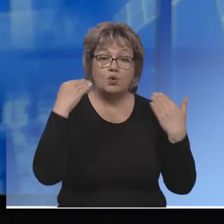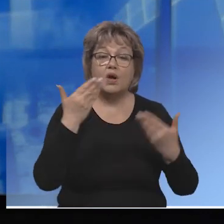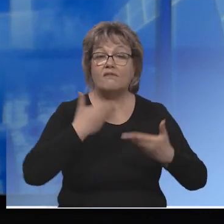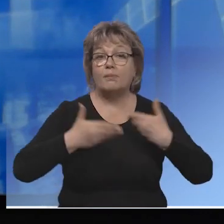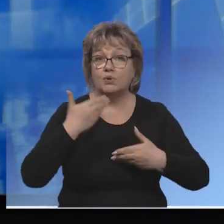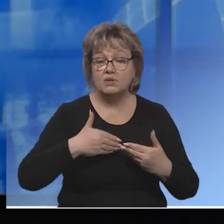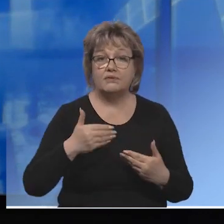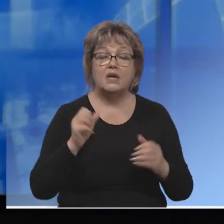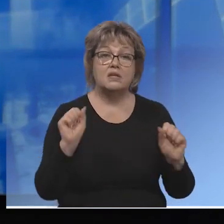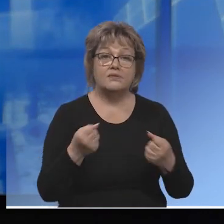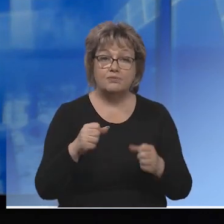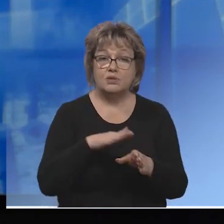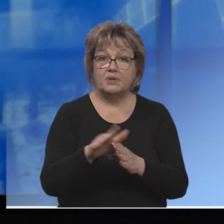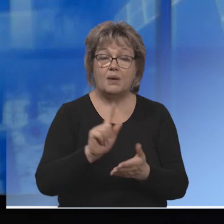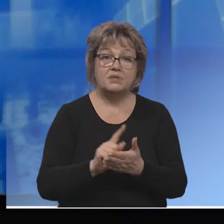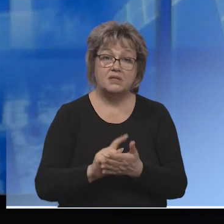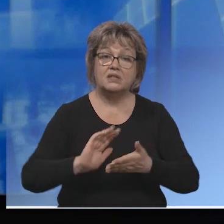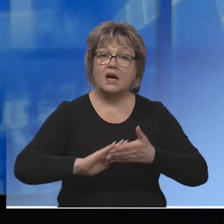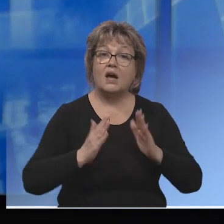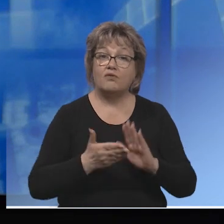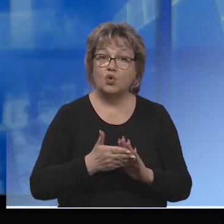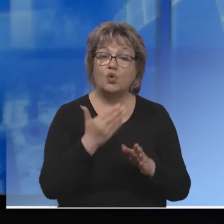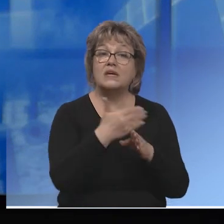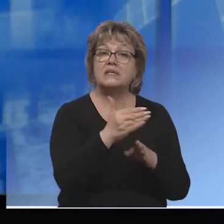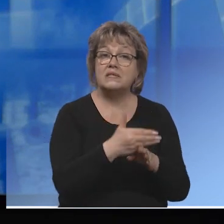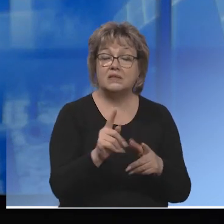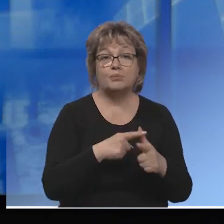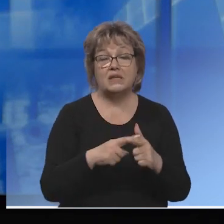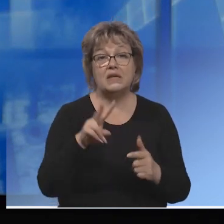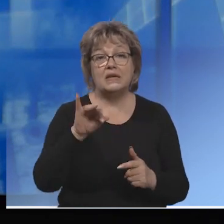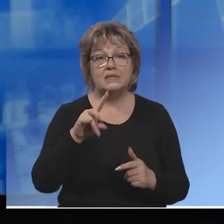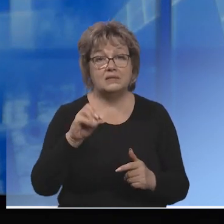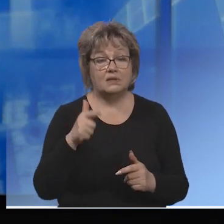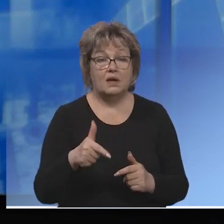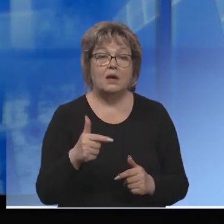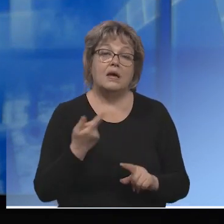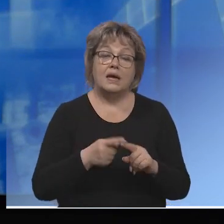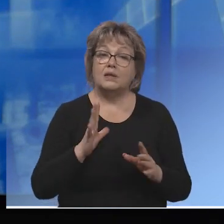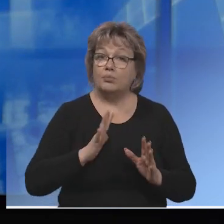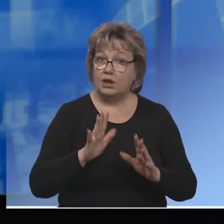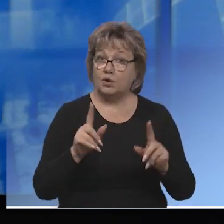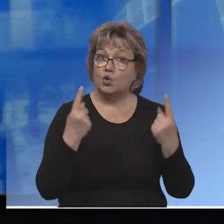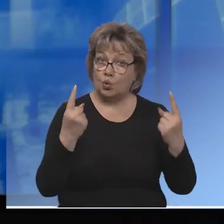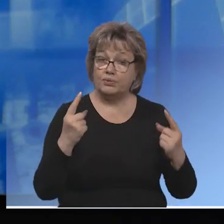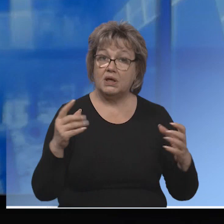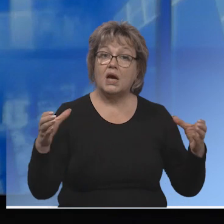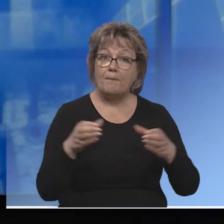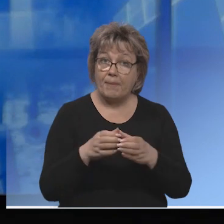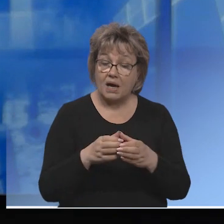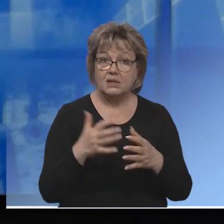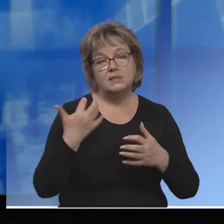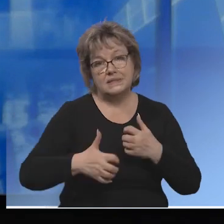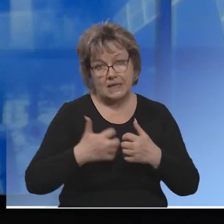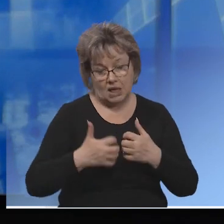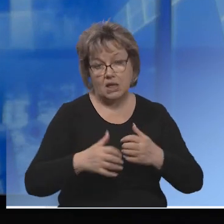поток обращений, связанных с невозможностью исполнения обязательств по договорам кредитным и лизинговым. В основном это были уже более крупные компании,